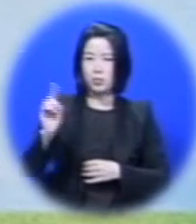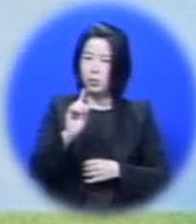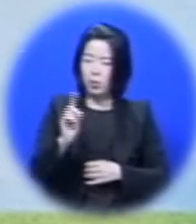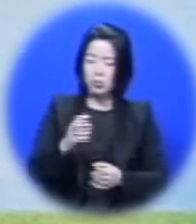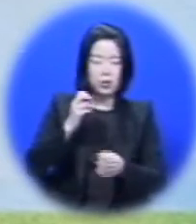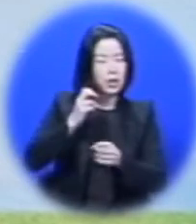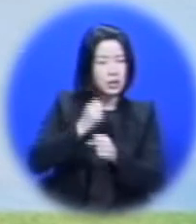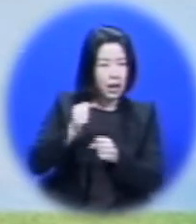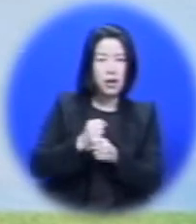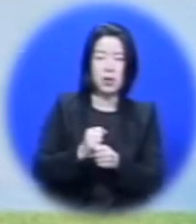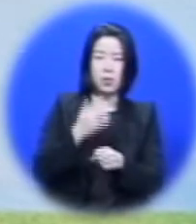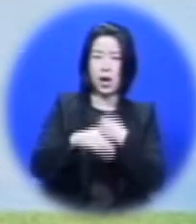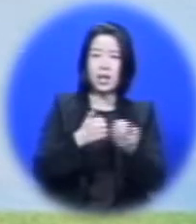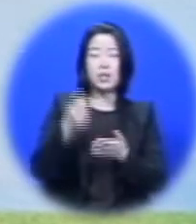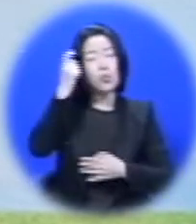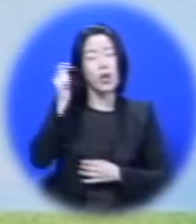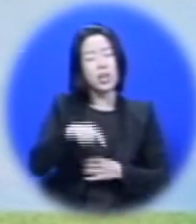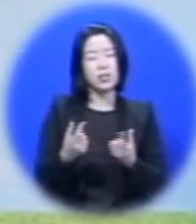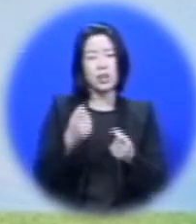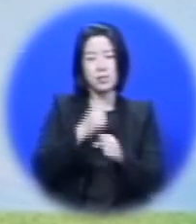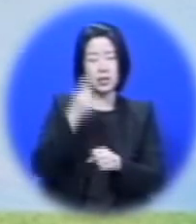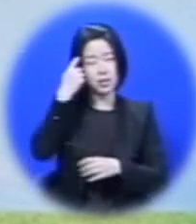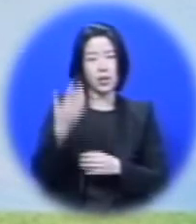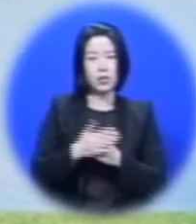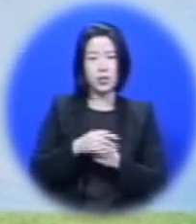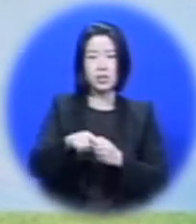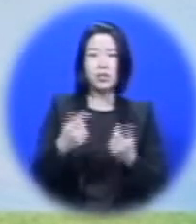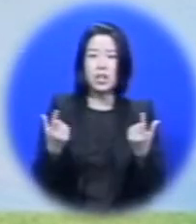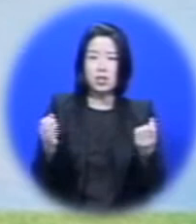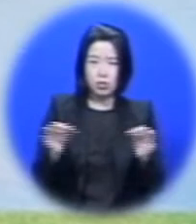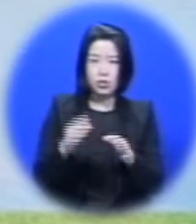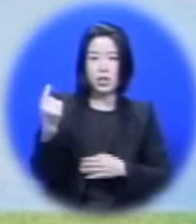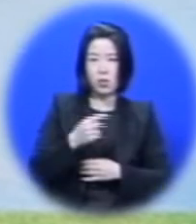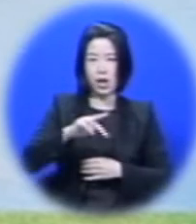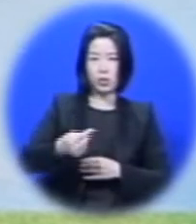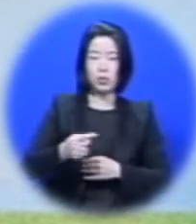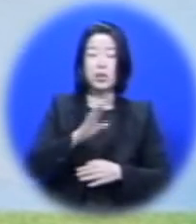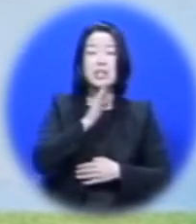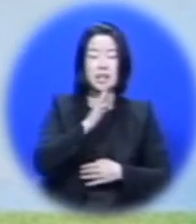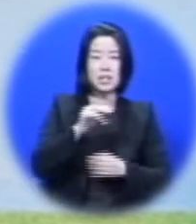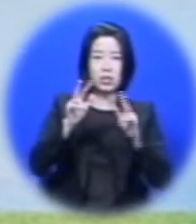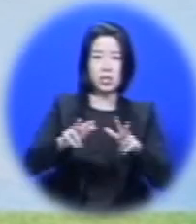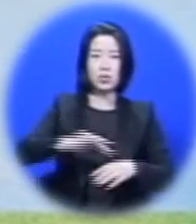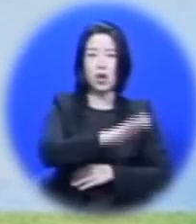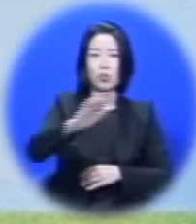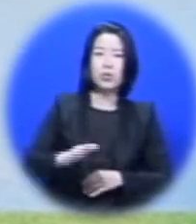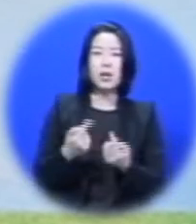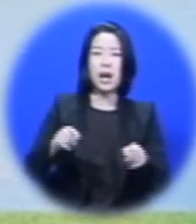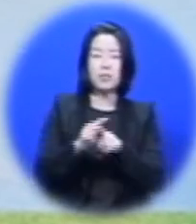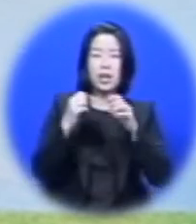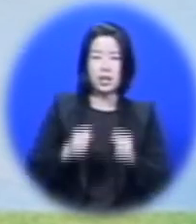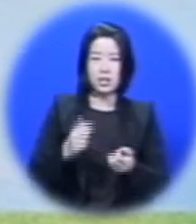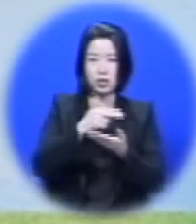난감하고 하나님 도대체 왜 이렇게 하시나요? 이런 싶은 순간이 왔을 때도 사실은 지금 우리와 함께 계시는